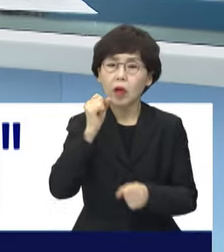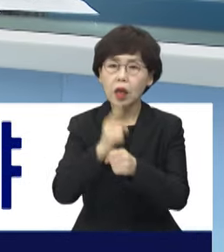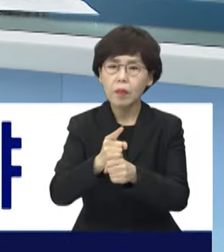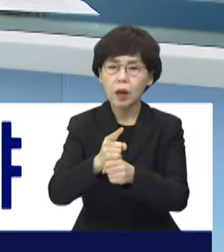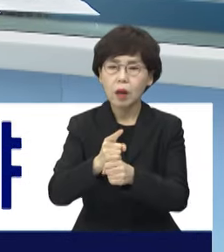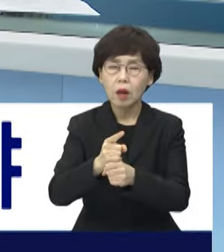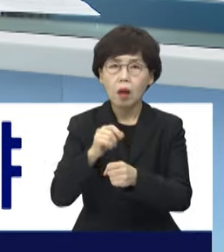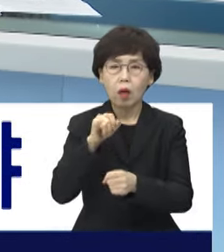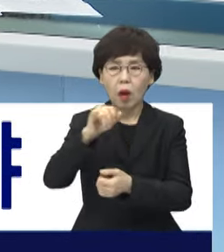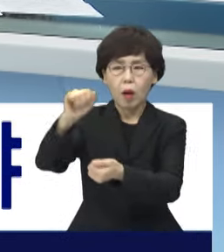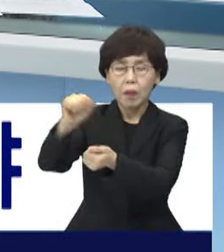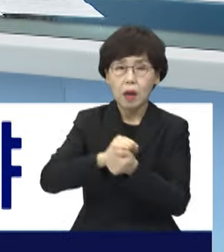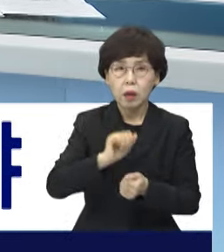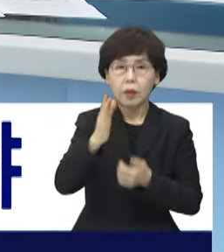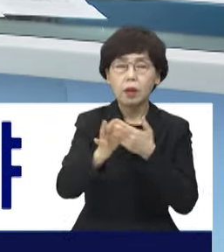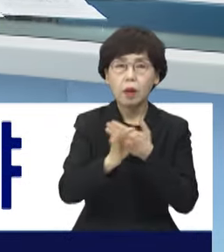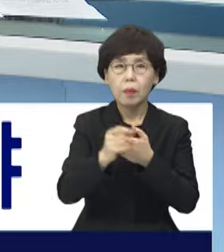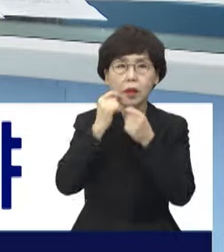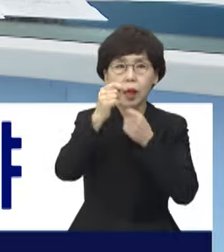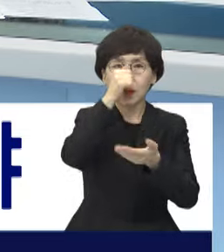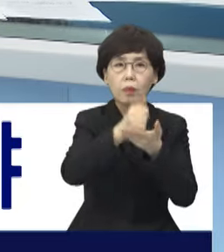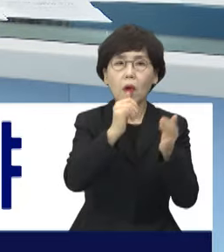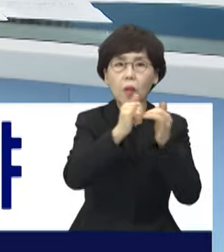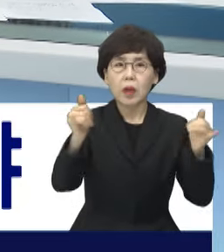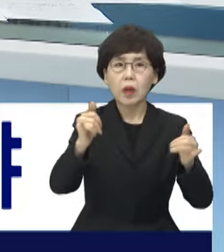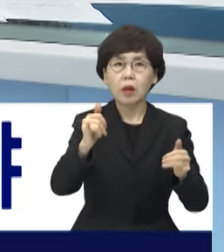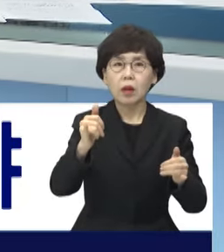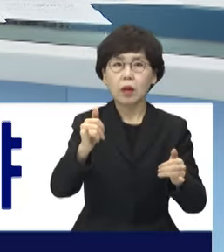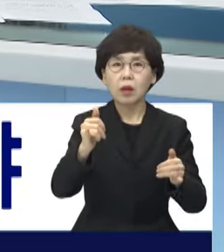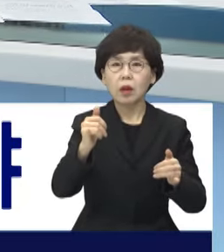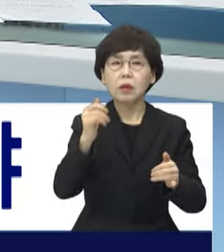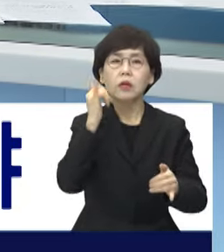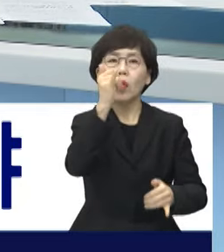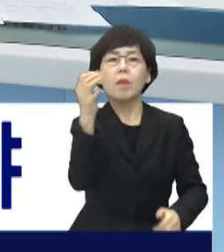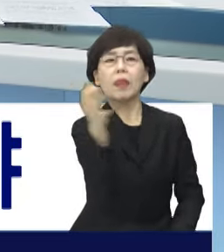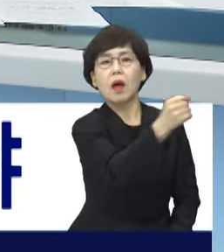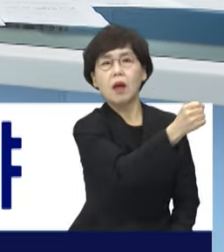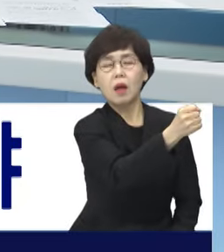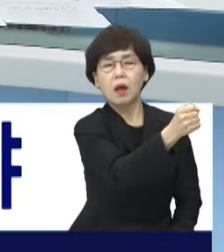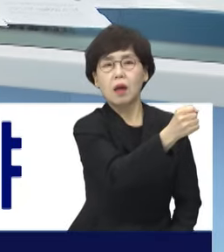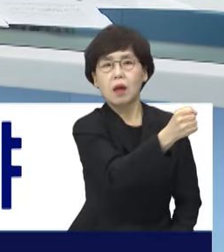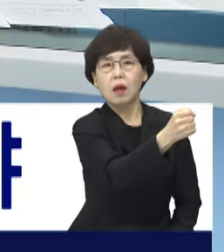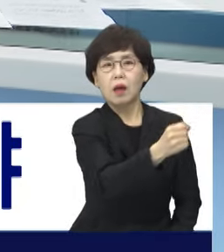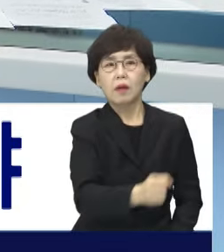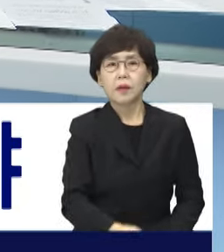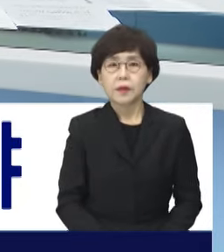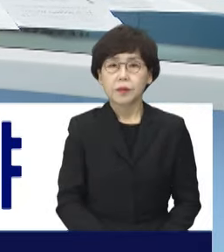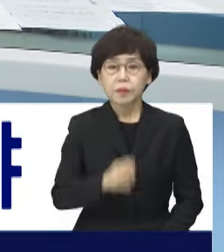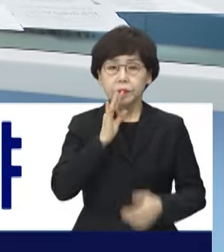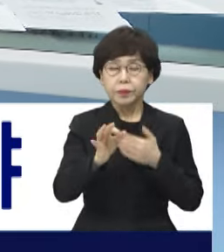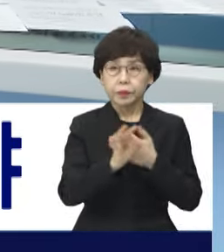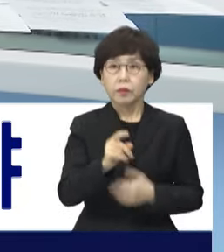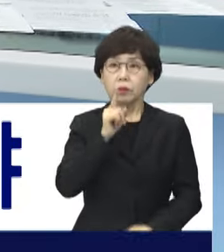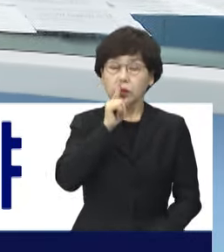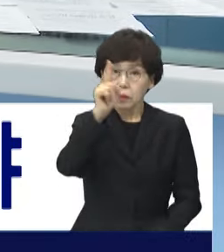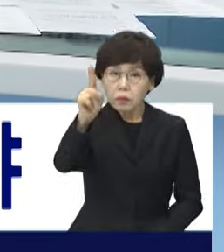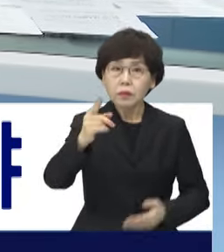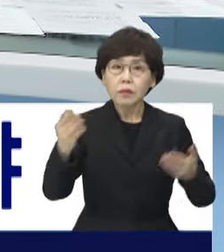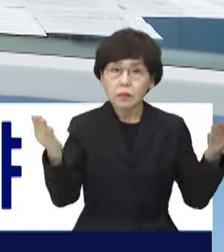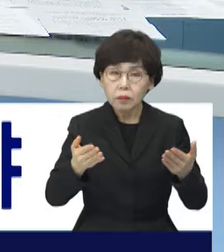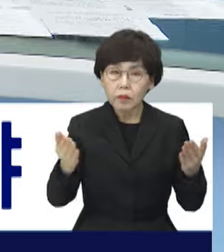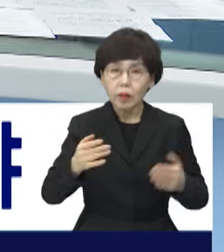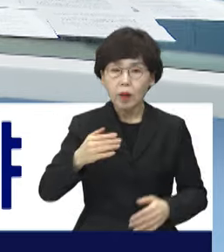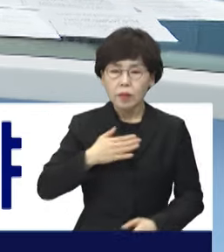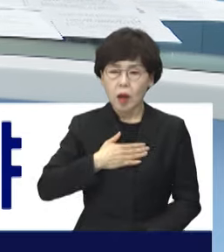경우에는 사기범행에 연결이 돼서네 믿을 수밖에 없게 되는 그런 상태가 됩니다 아 그러면은 신고하는 것도